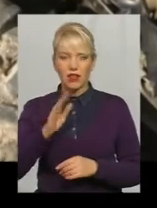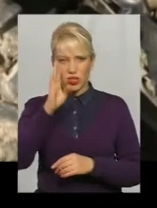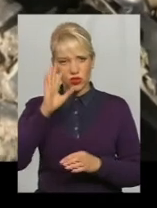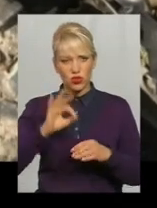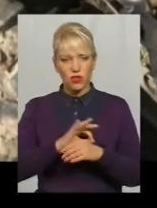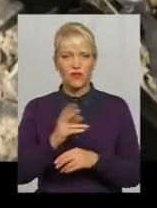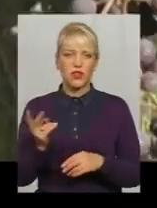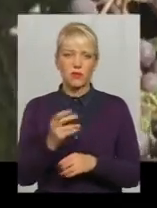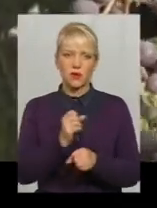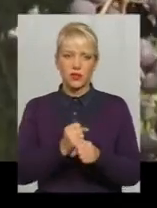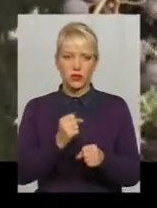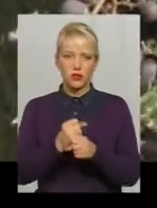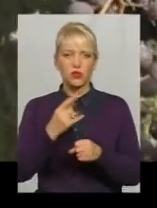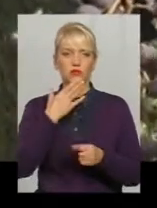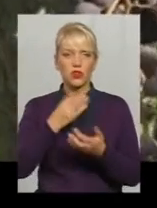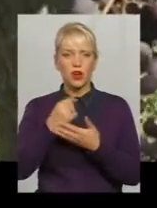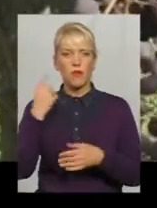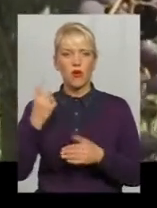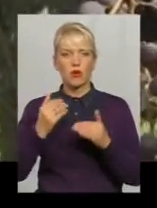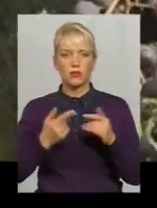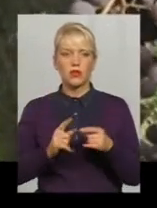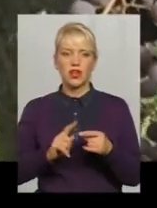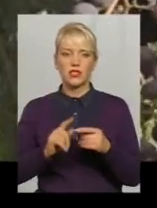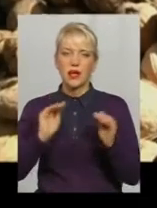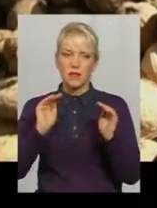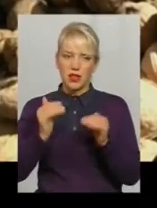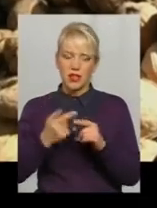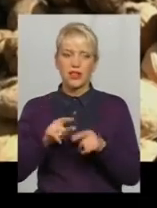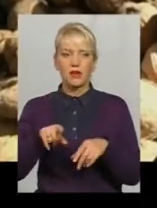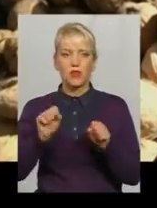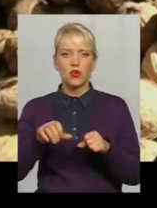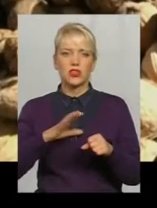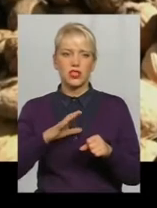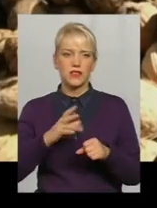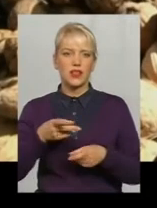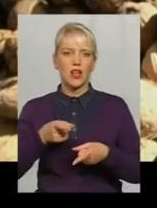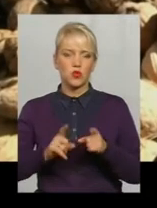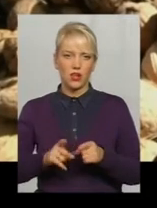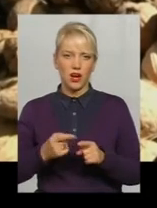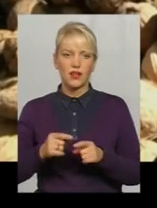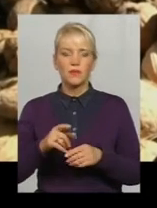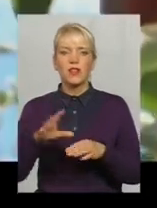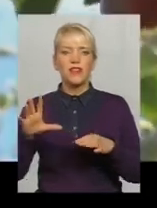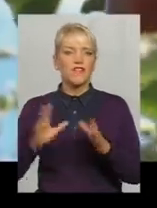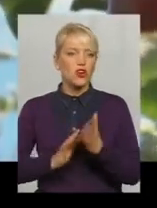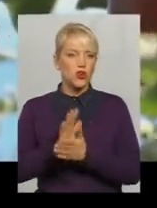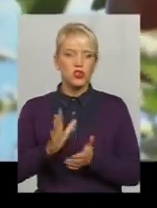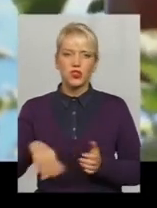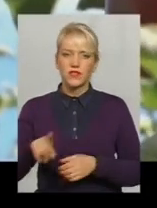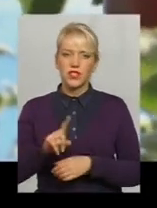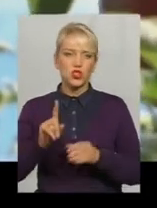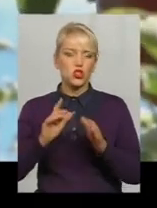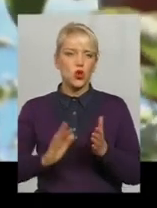не покладаючи рук у своєму господарстві, яке чималеньке і може зватися натуральним. Подружжя вирощує все, що тільки росте в